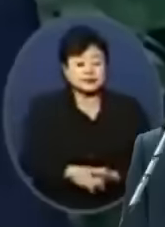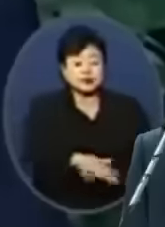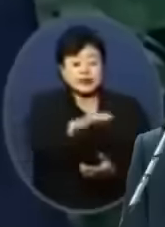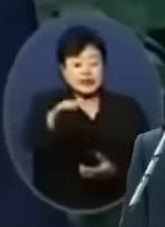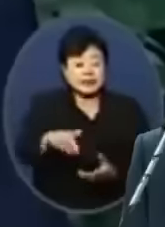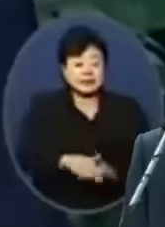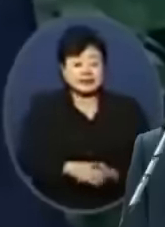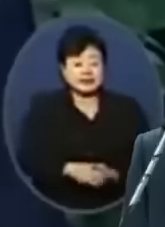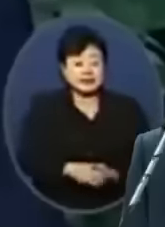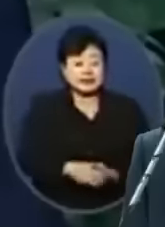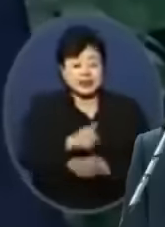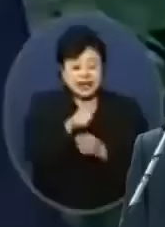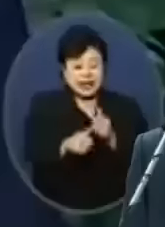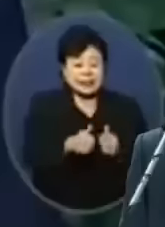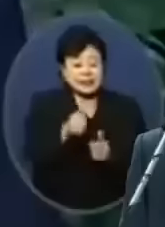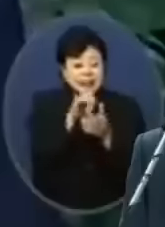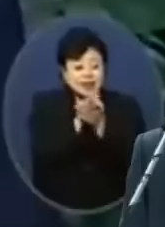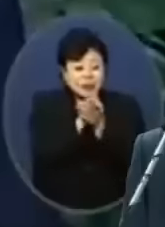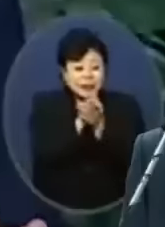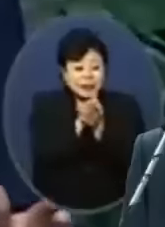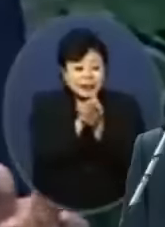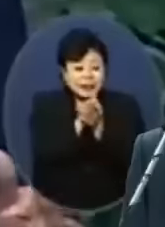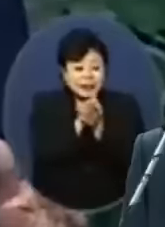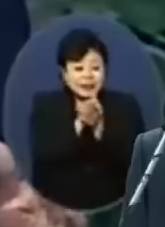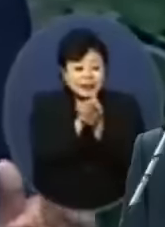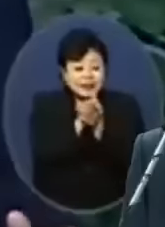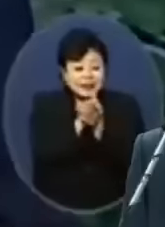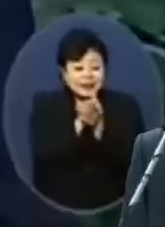우리가 하나님께 기도할 때